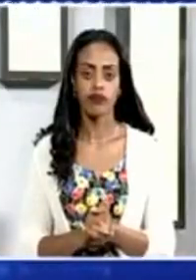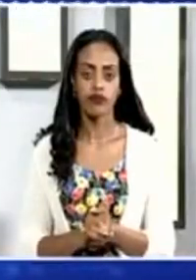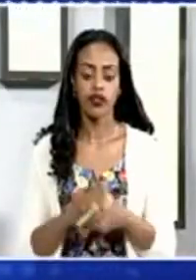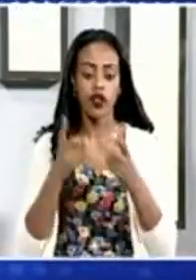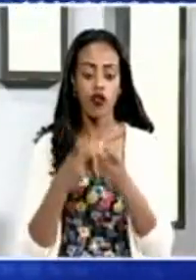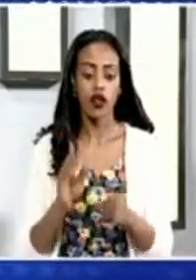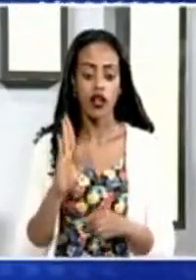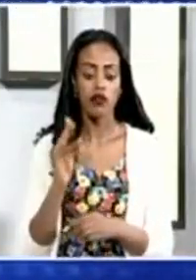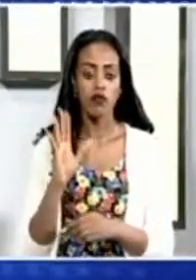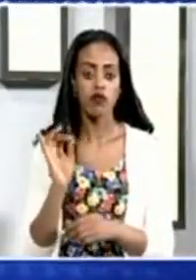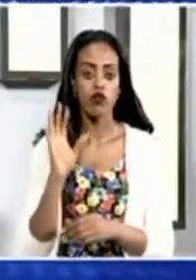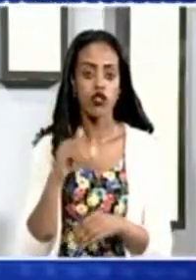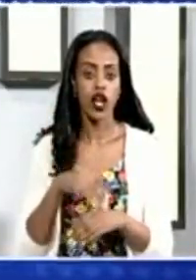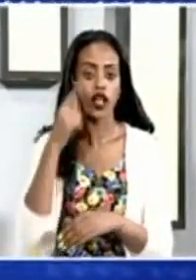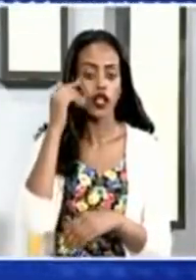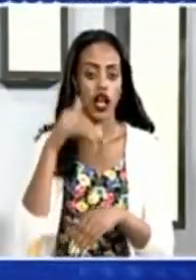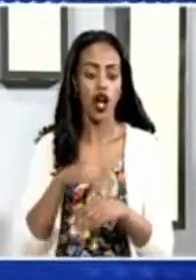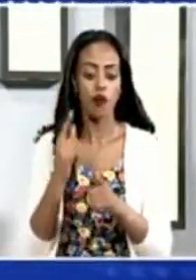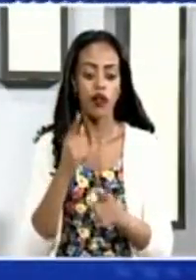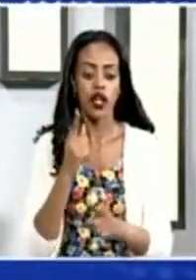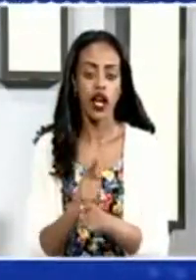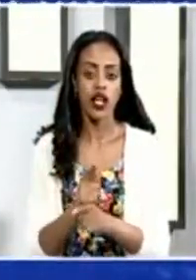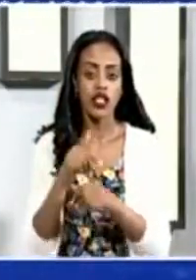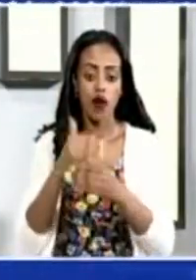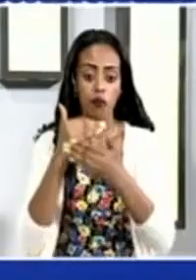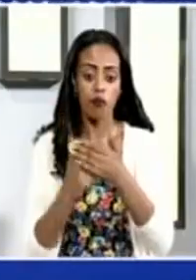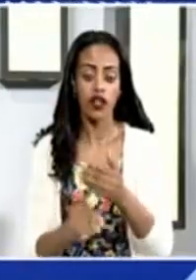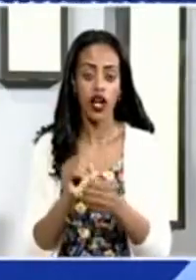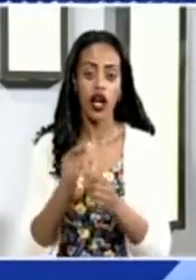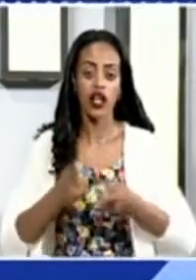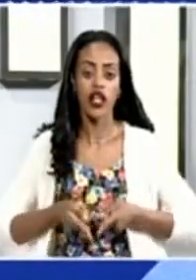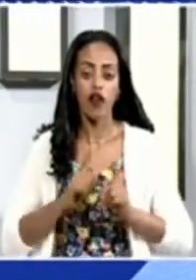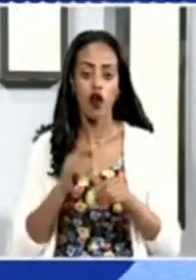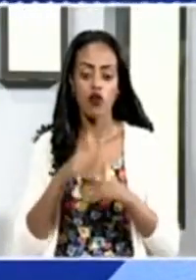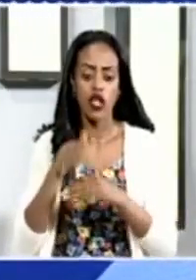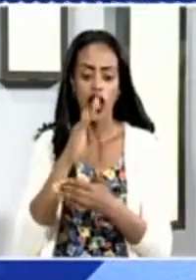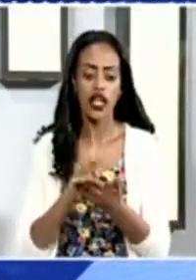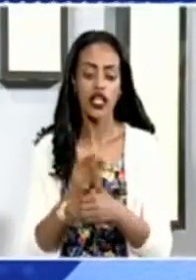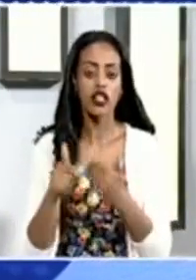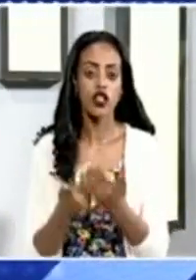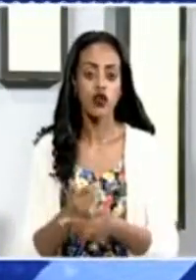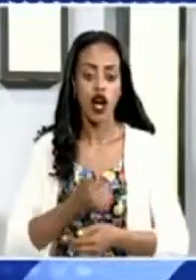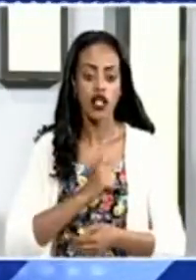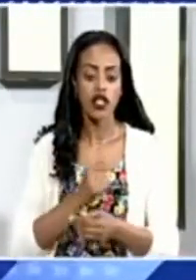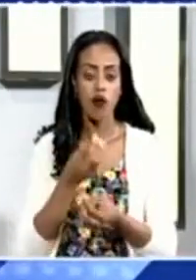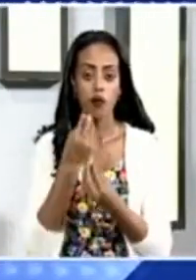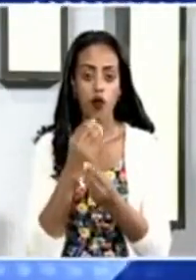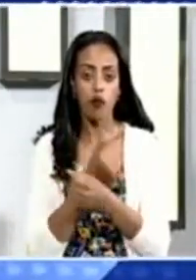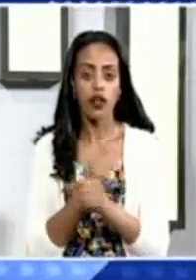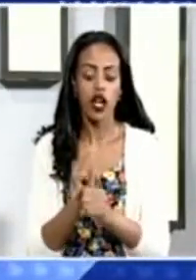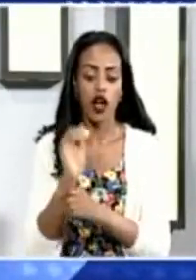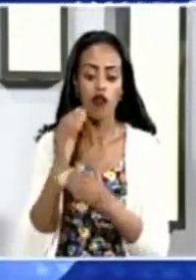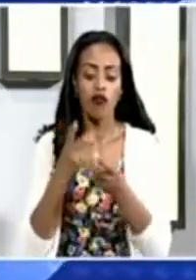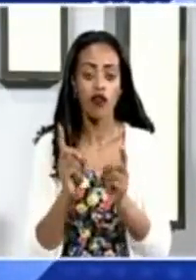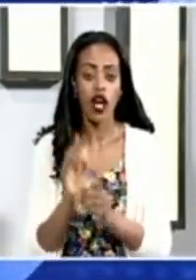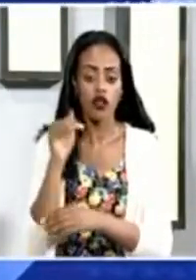فريات مشلا وحسنة مجب تقرأي أبي مرقاتن أبي من كاي مخبار نابراون زل على قدس لزلوم عرسنا أبي مقبل مكل خال فريات مشلا